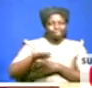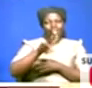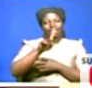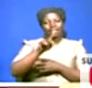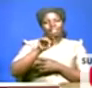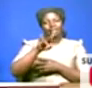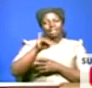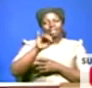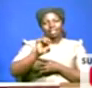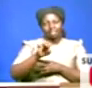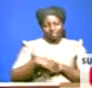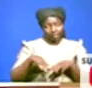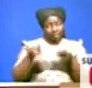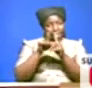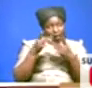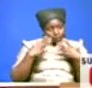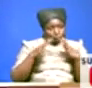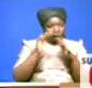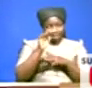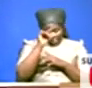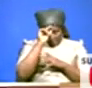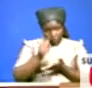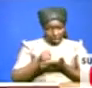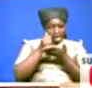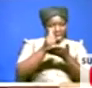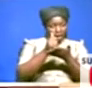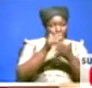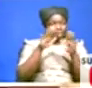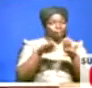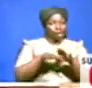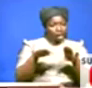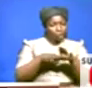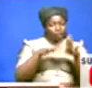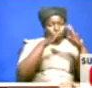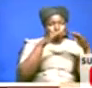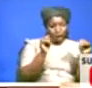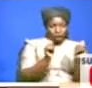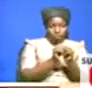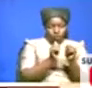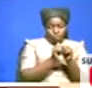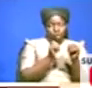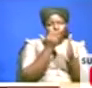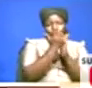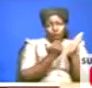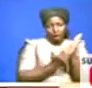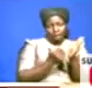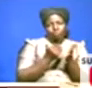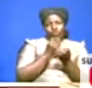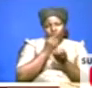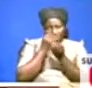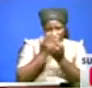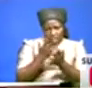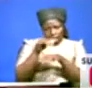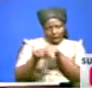wakazi hao wametoa wito kwa serikali kuwawezesha wanachama wa mpango wa nyumba kumi kutoa habari kuhusu hali ya usalama kwa